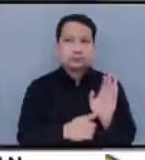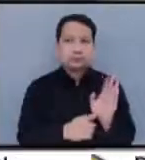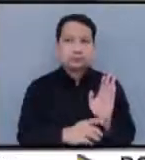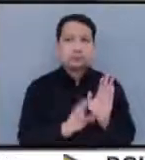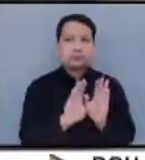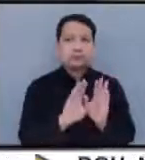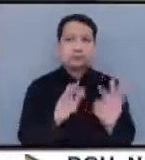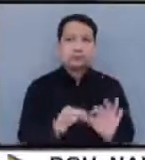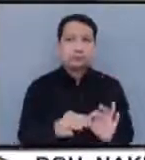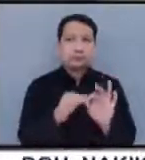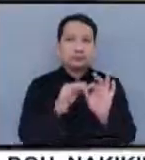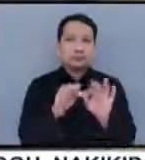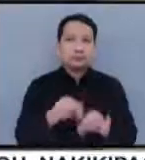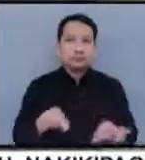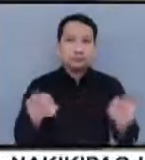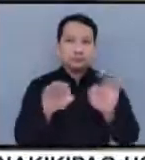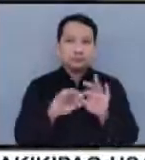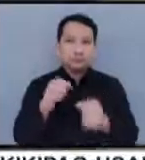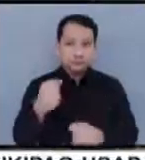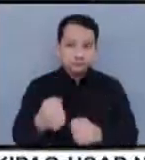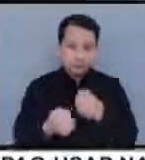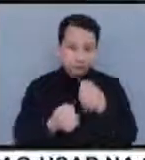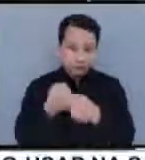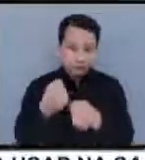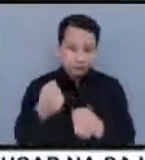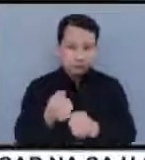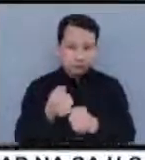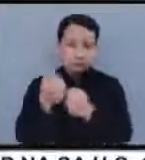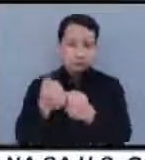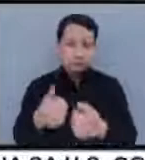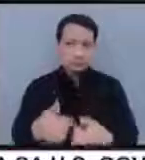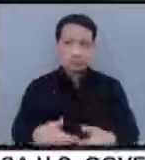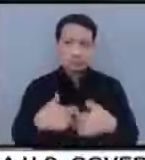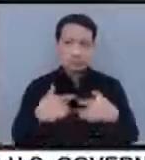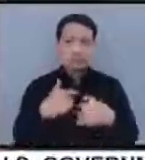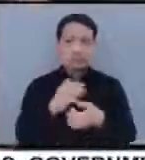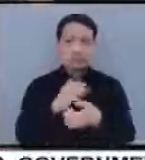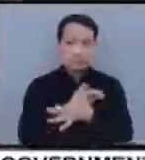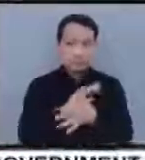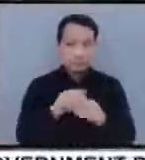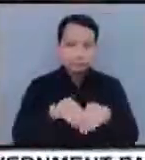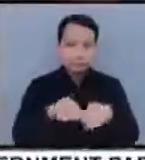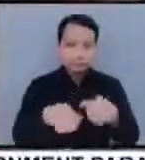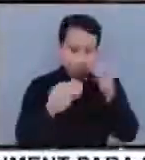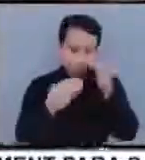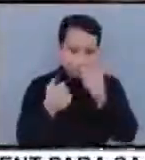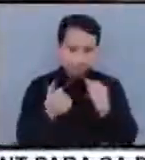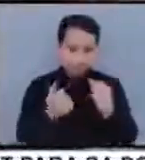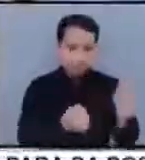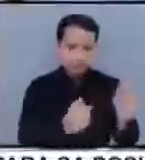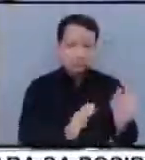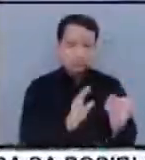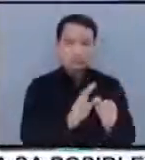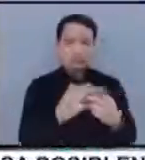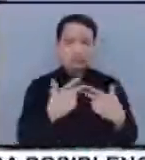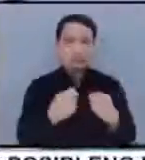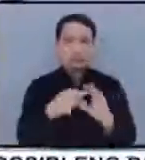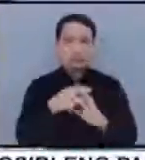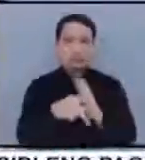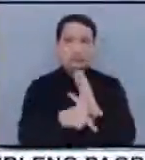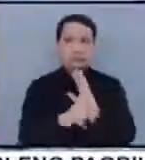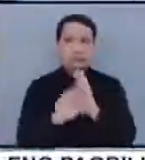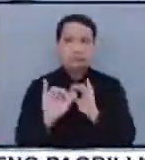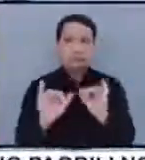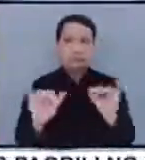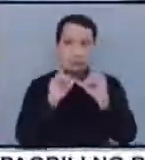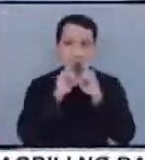ang kahalagahan ng mga sakripisyo sa buhay. At dahil may pandemya pa rin sa bansa, sinusunod naman ng mga deboto ang minimum health protocols katulad ng pagsusuot ng